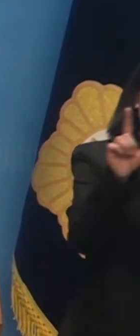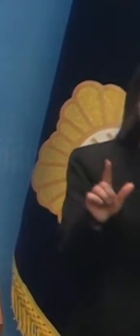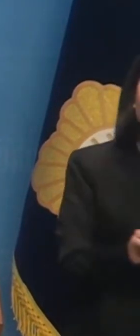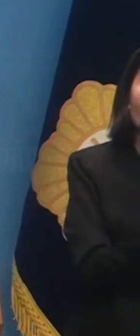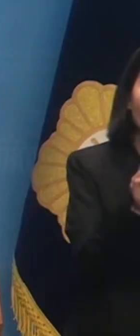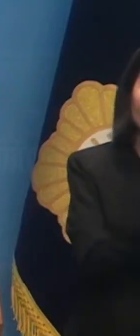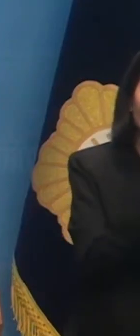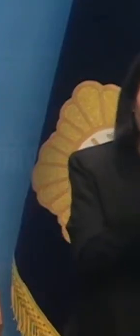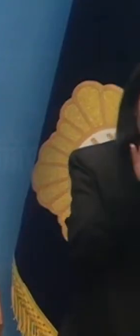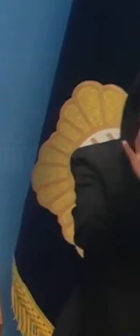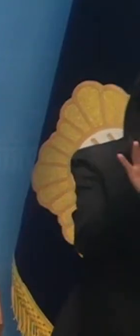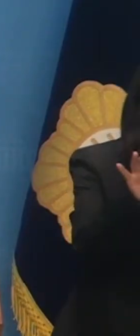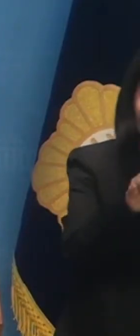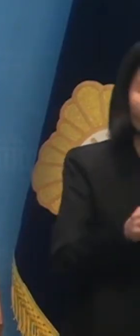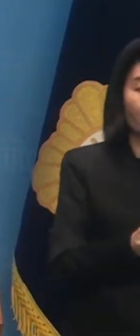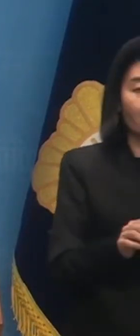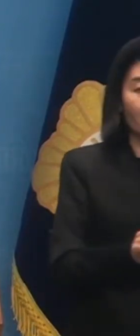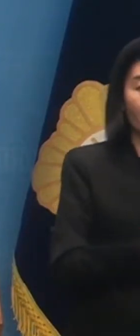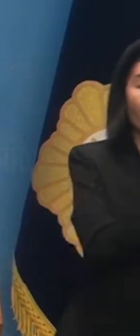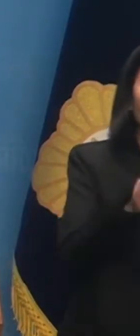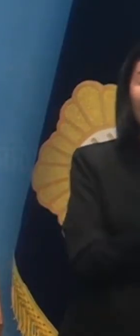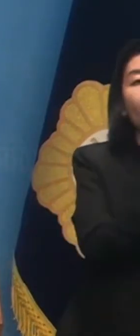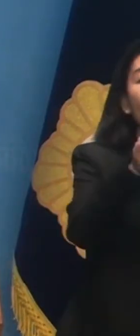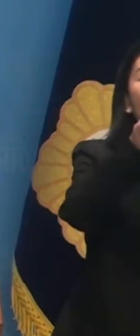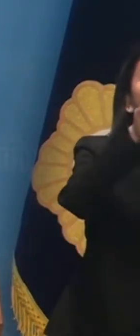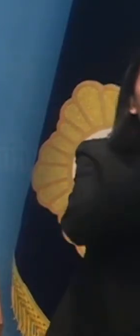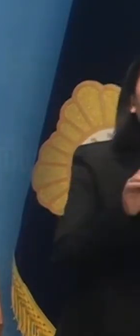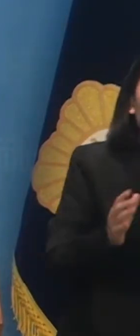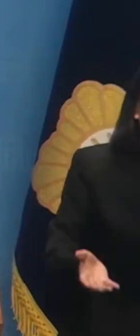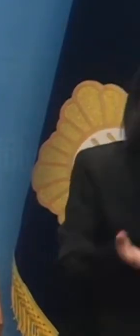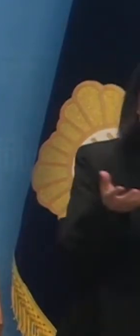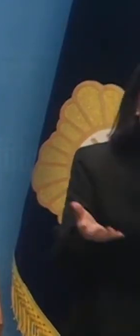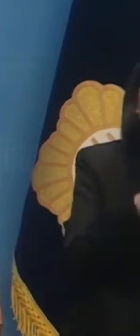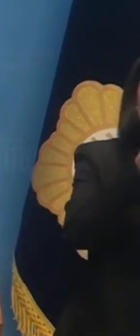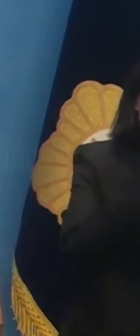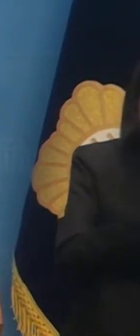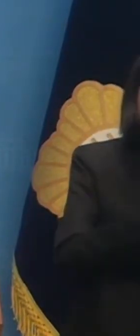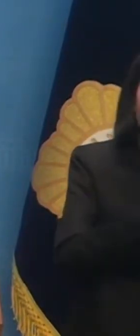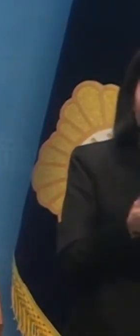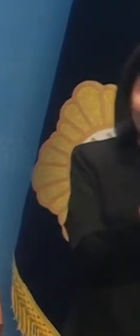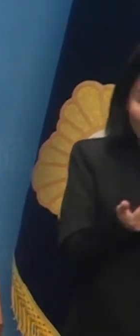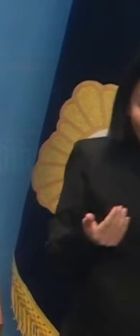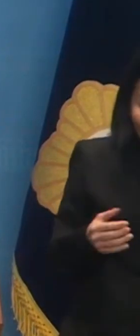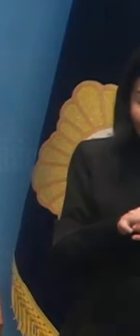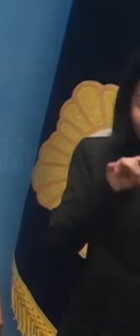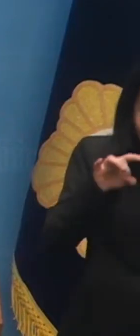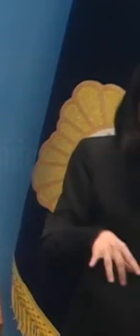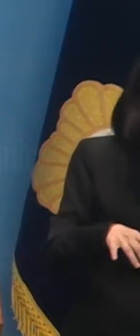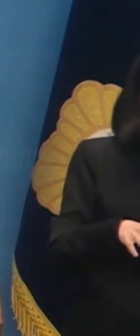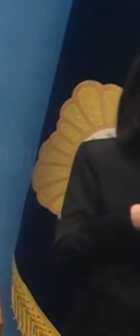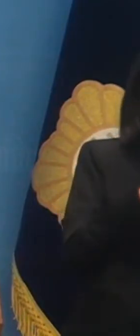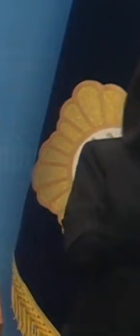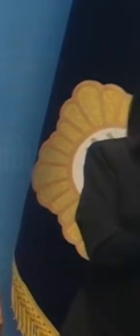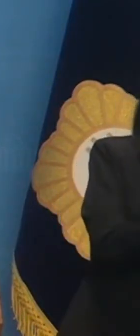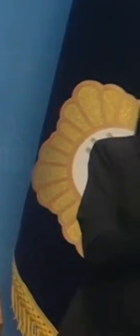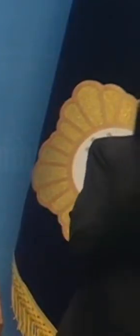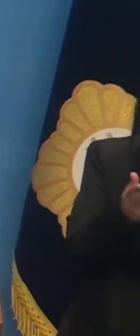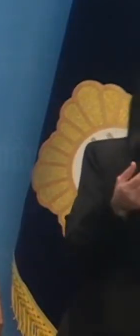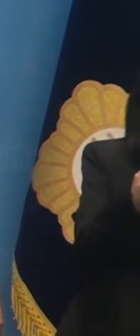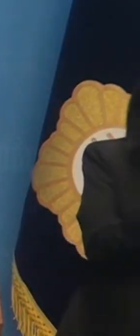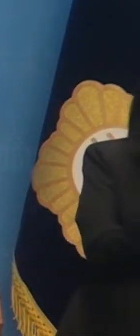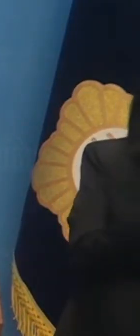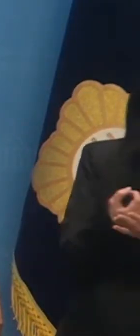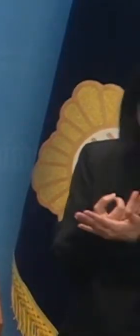민생회복지원금처럼 경기 진작용 보편적 공적 이전 소득에 제대로 된 과세가 이루어지면 국민